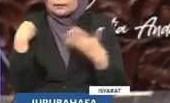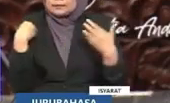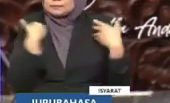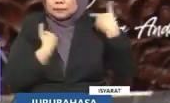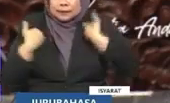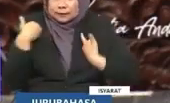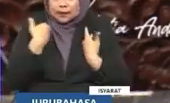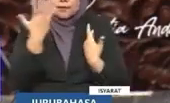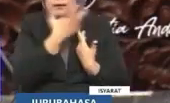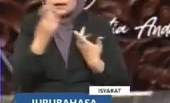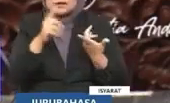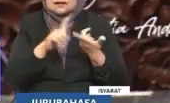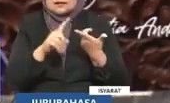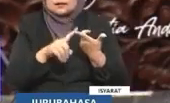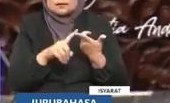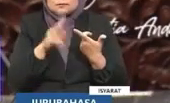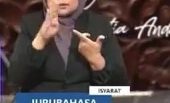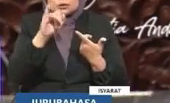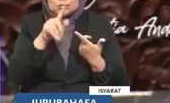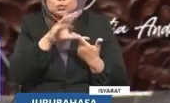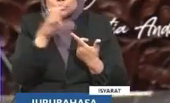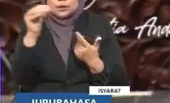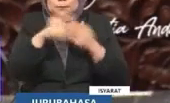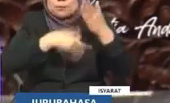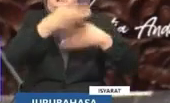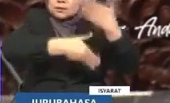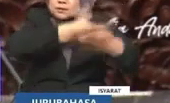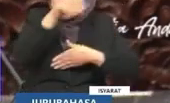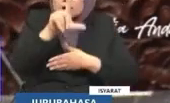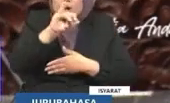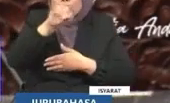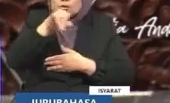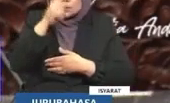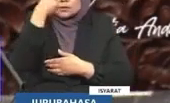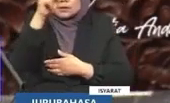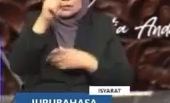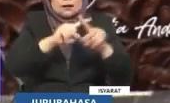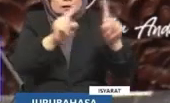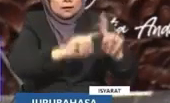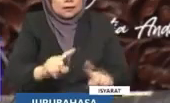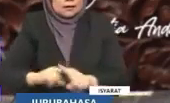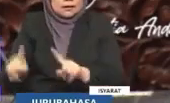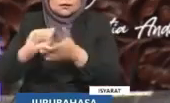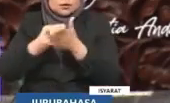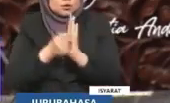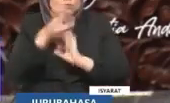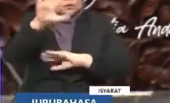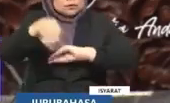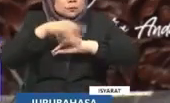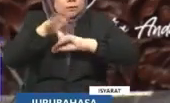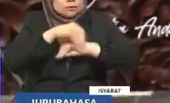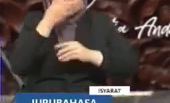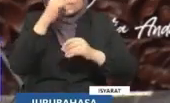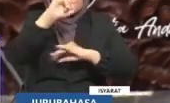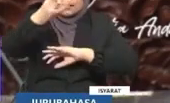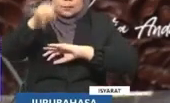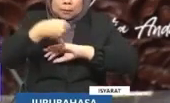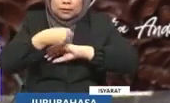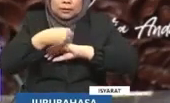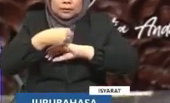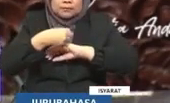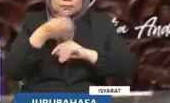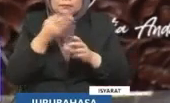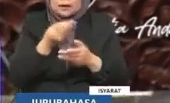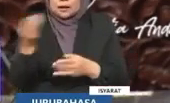ternak kan penambahan about two dan Loji pemrosesan dua negara bagi meningkatkan damai bagaikan sumber input makanan impor